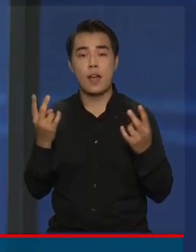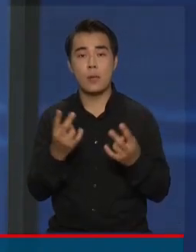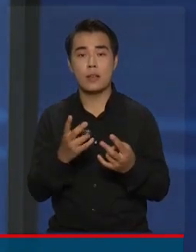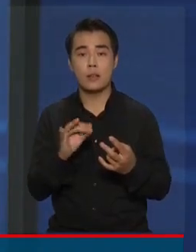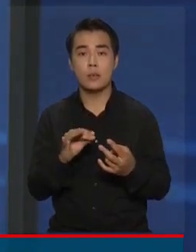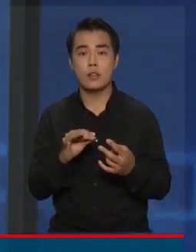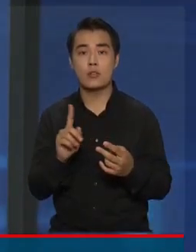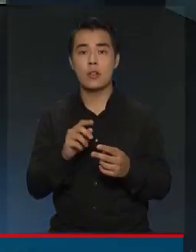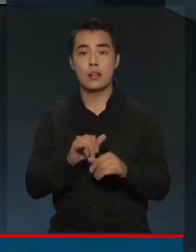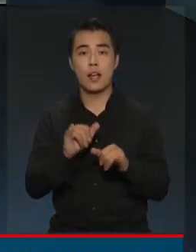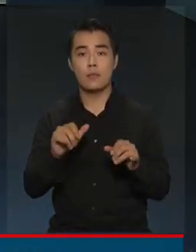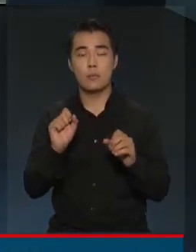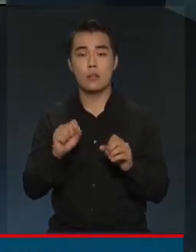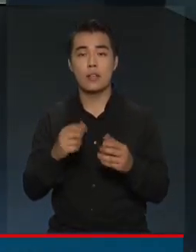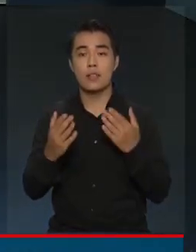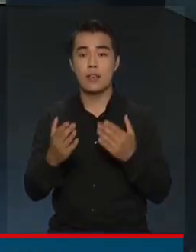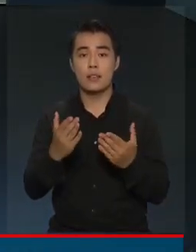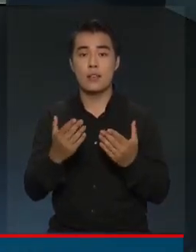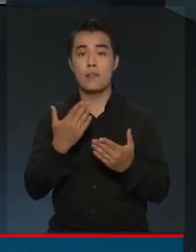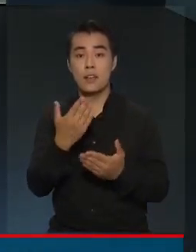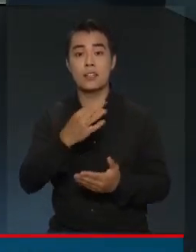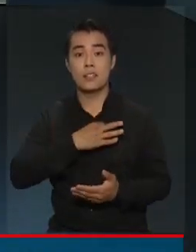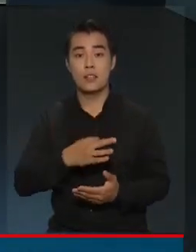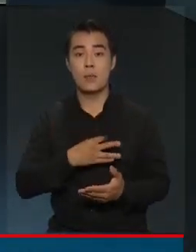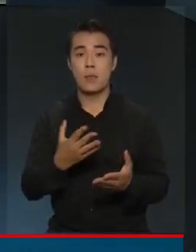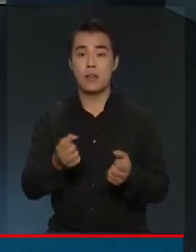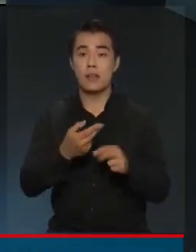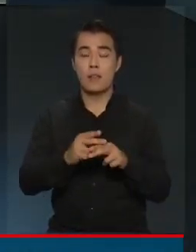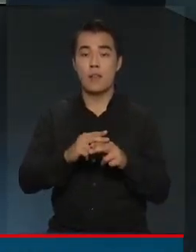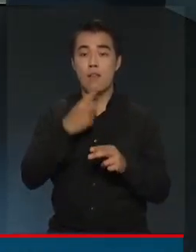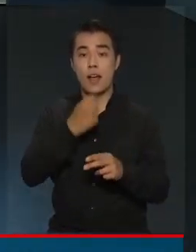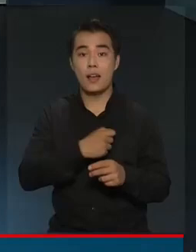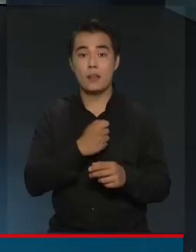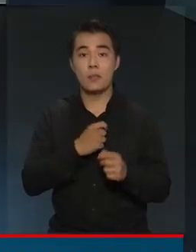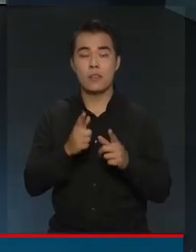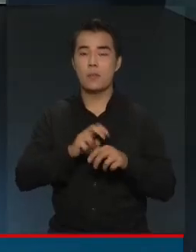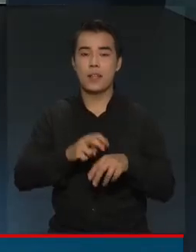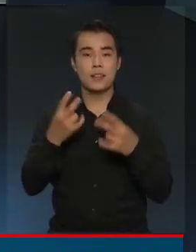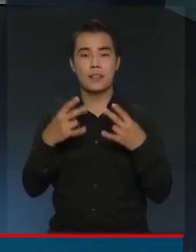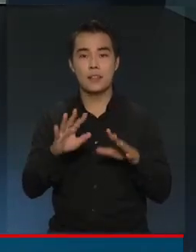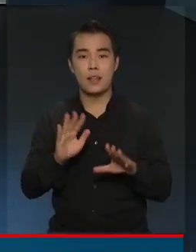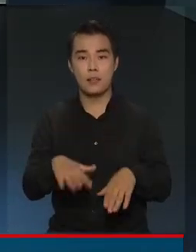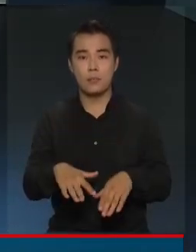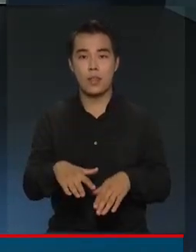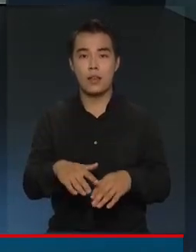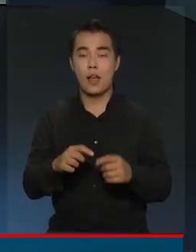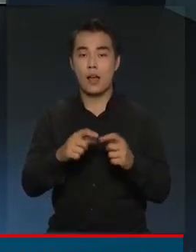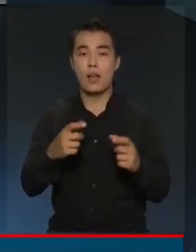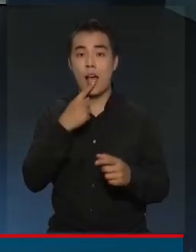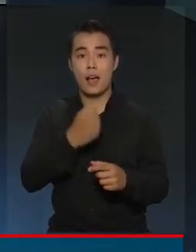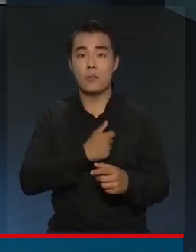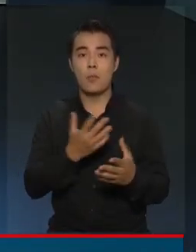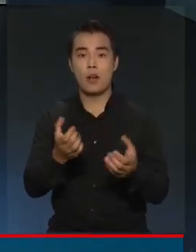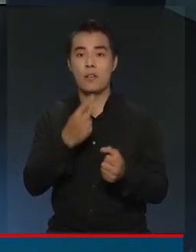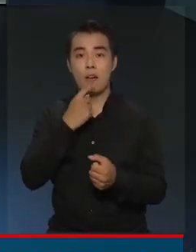и чтобы они уже понимали. Если ваш сын получил повестку в военкомат, так, не бойтесь. Угу. В армии он